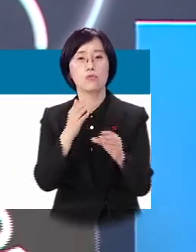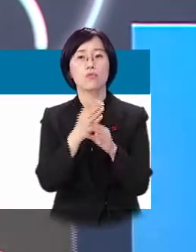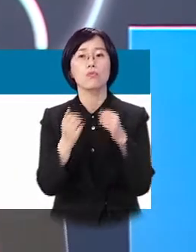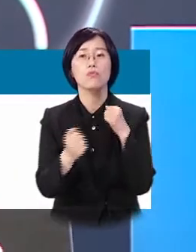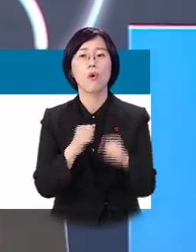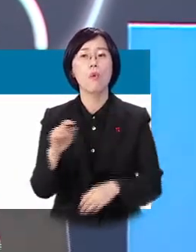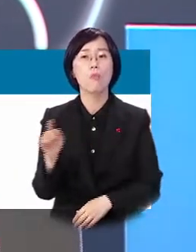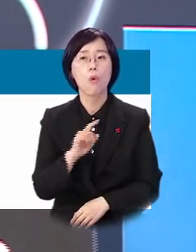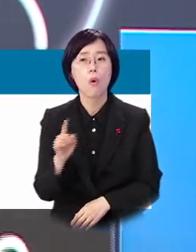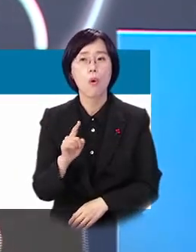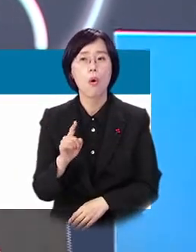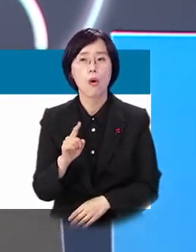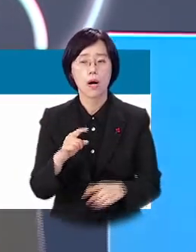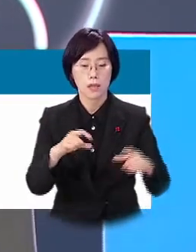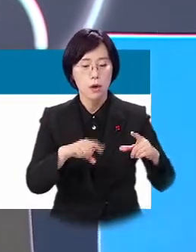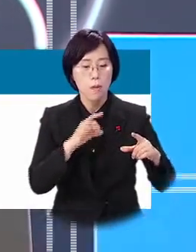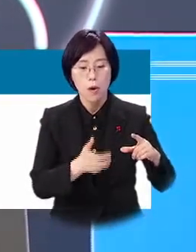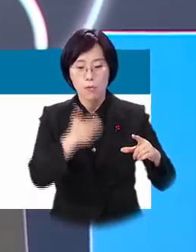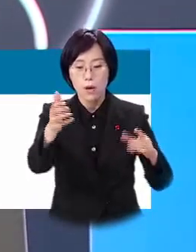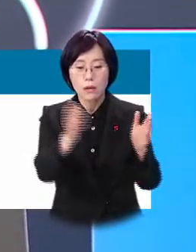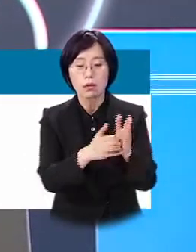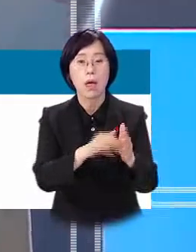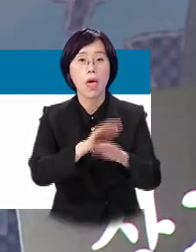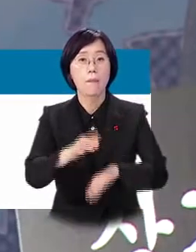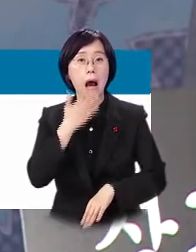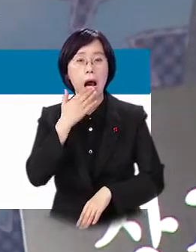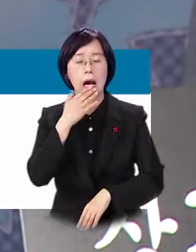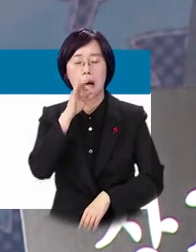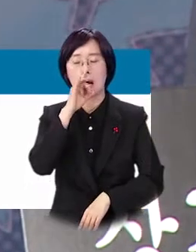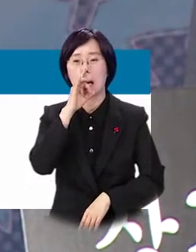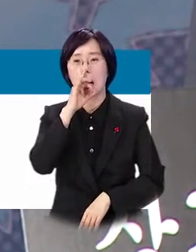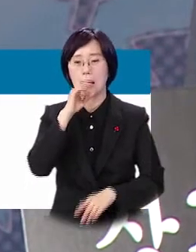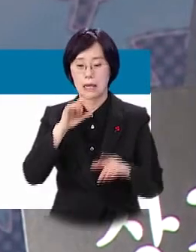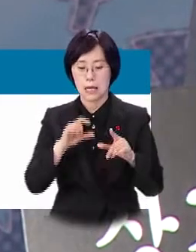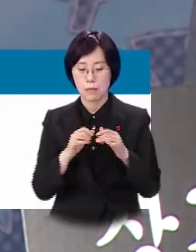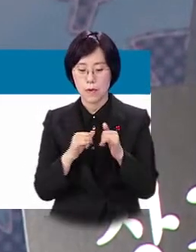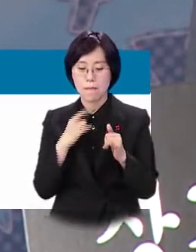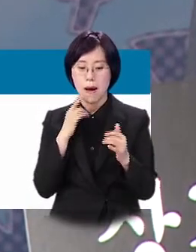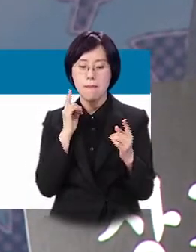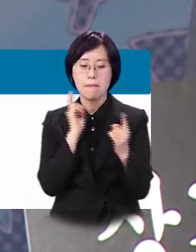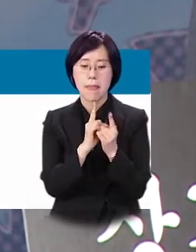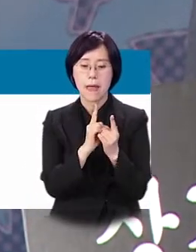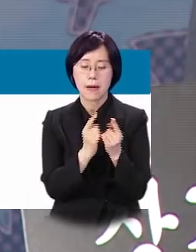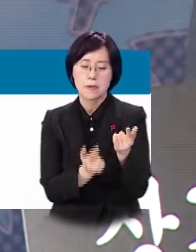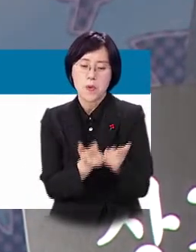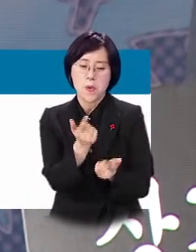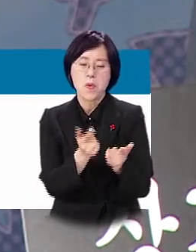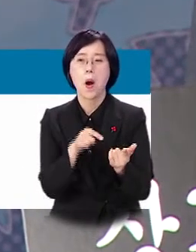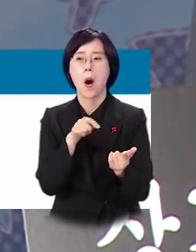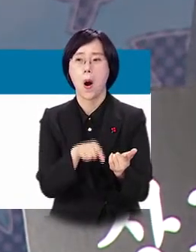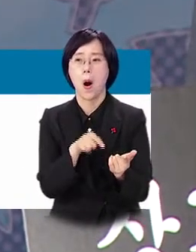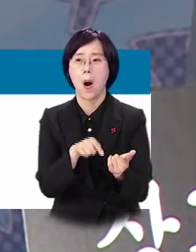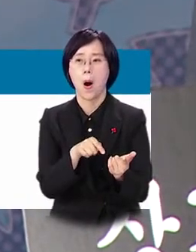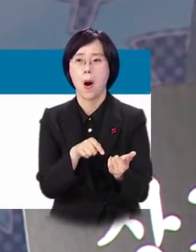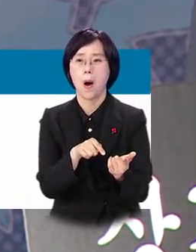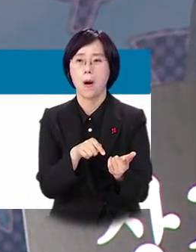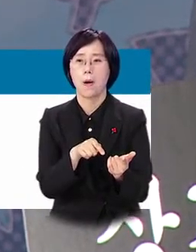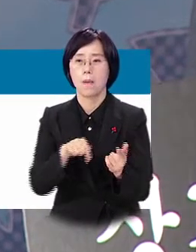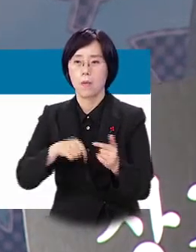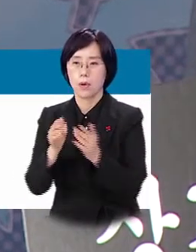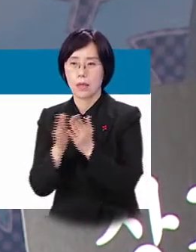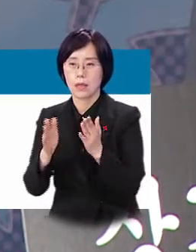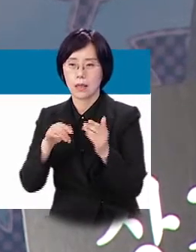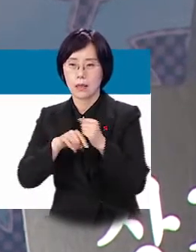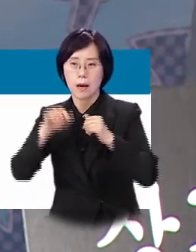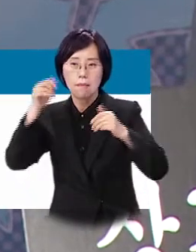있는데 어떻게 한 지역만 이주시키면 해결됩니까? 일부 주민들만 만나서 조정을 진행했고 본인들의